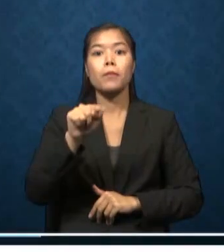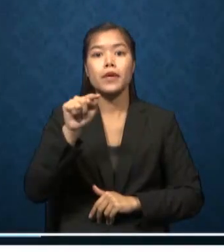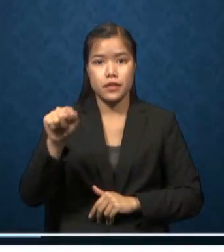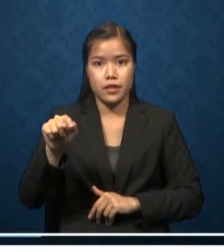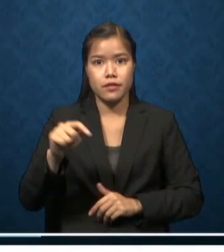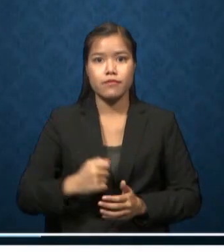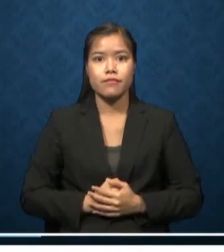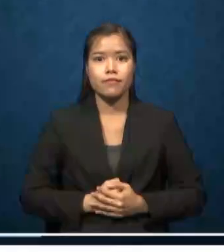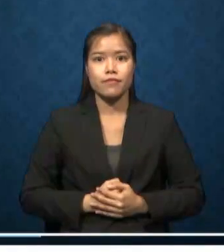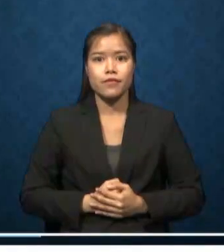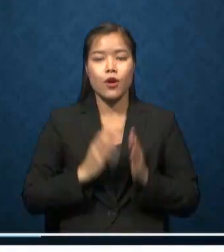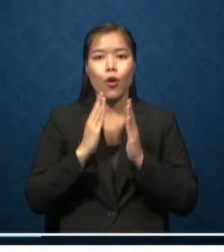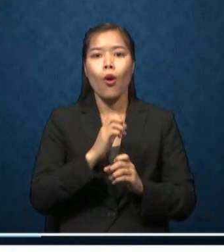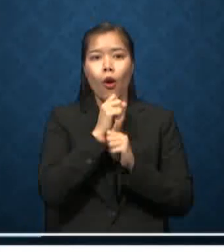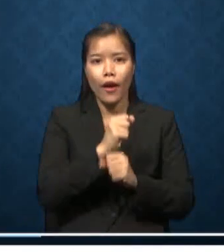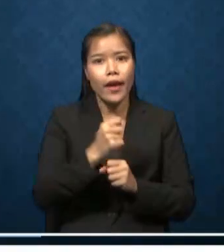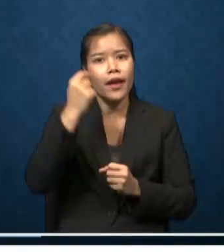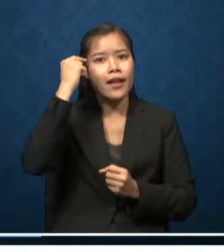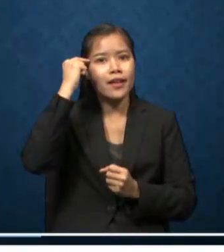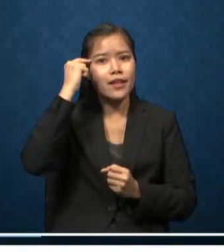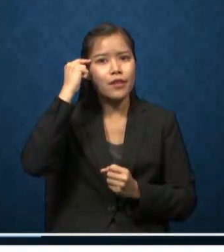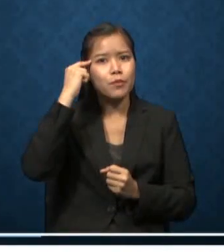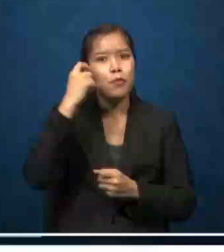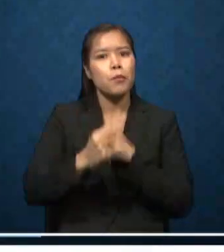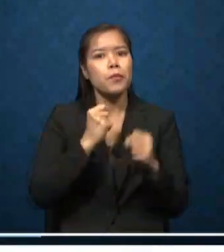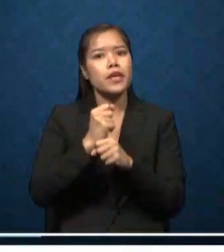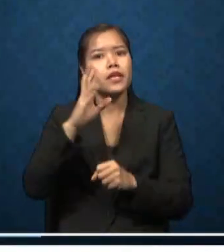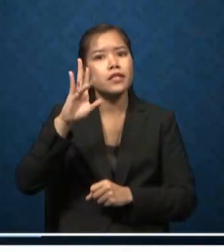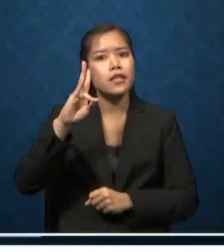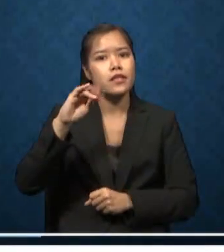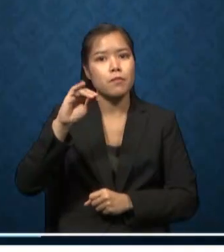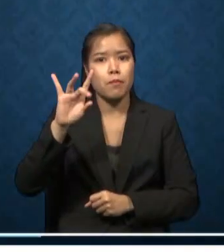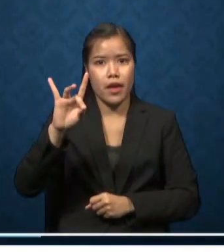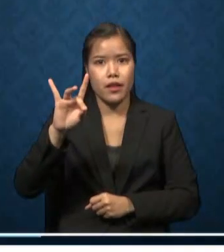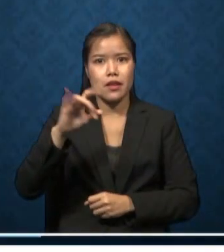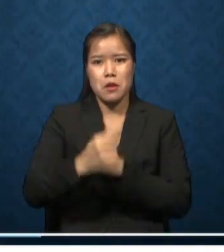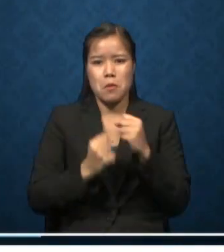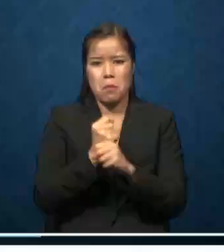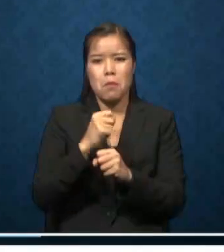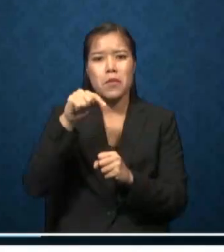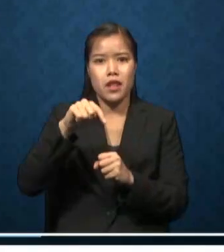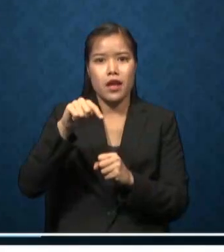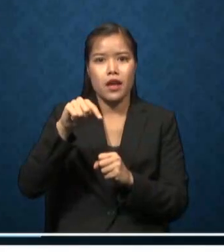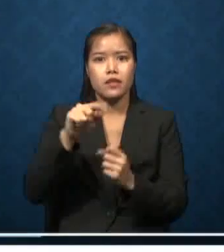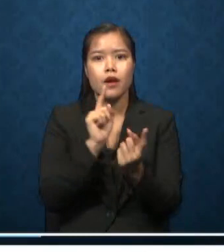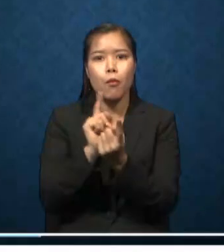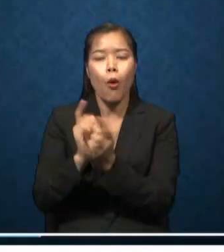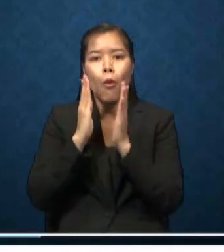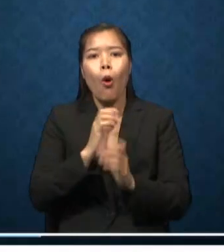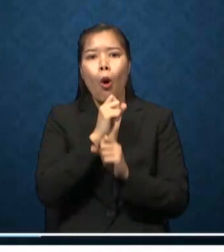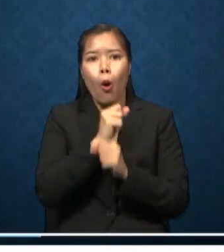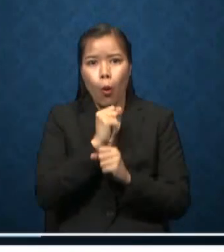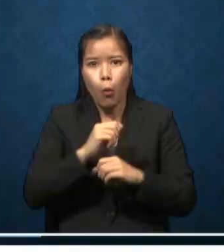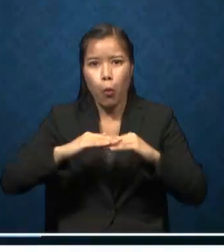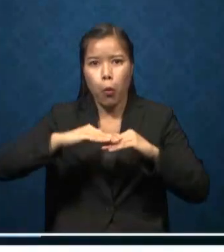20.6% นะคะจำนวนผู้สูงอายุและคาดว่าปี2578จะเป็นปีที่มีประชากรผู้สูงอายุสูงถึงร้